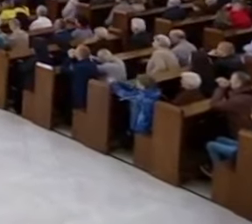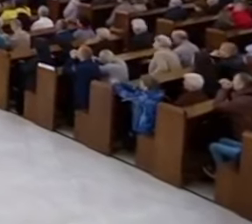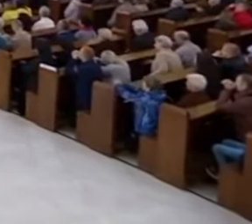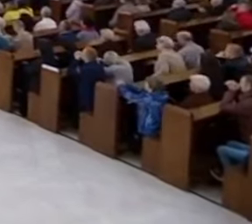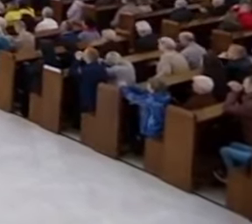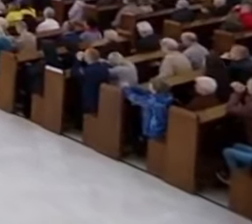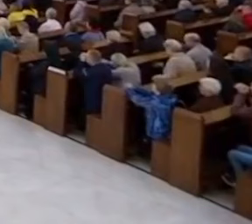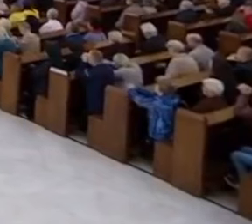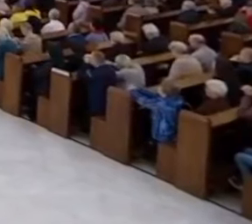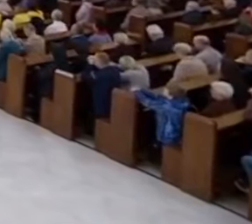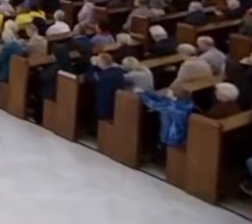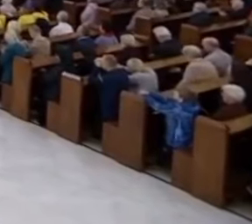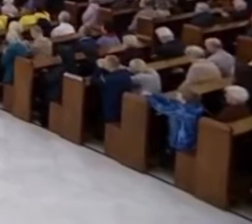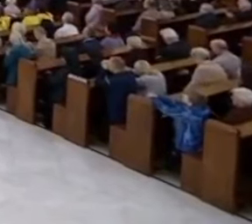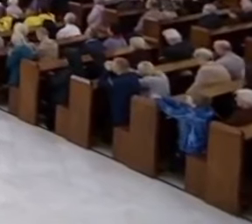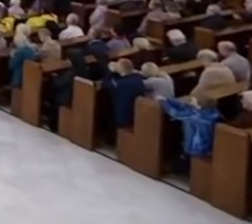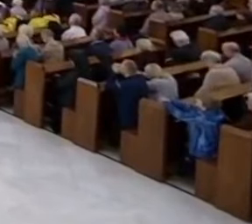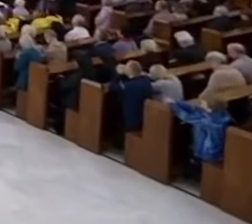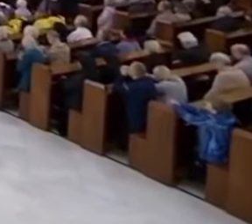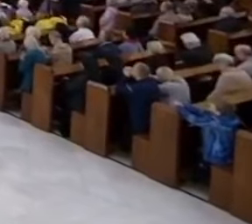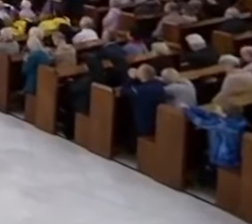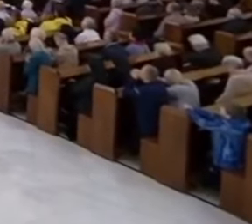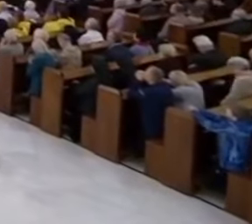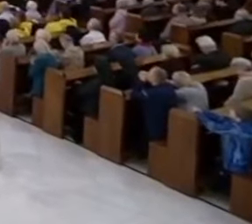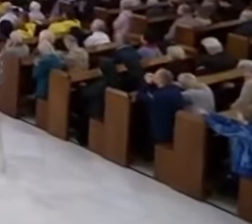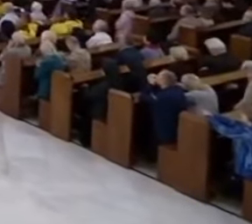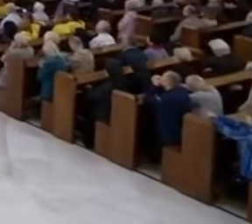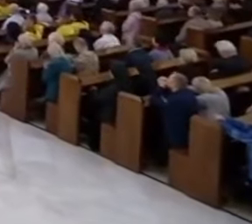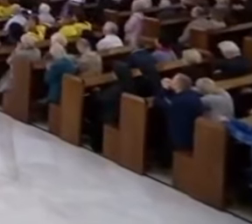i nie